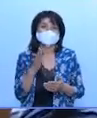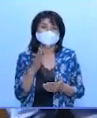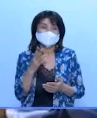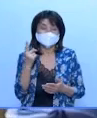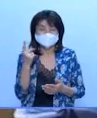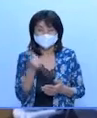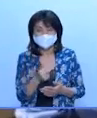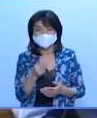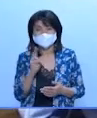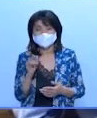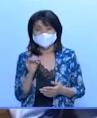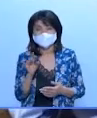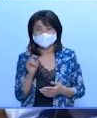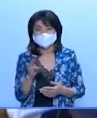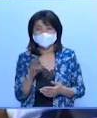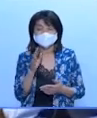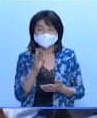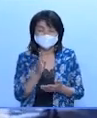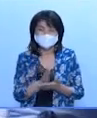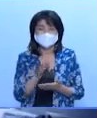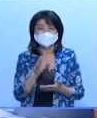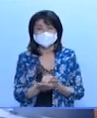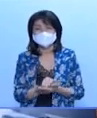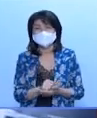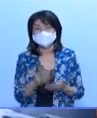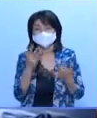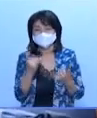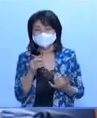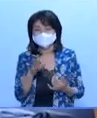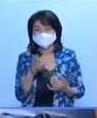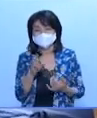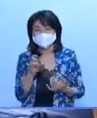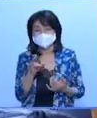говорит Вадим. Вот батарейки не работают, вот сейчас надо батарейки проверить.